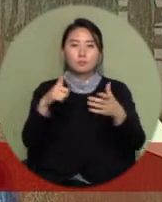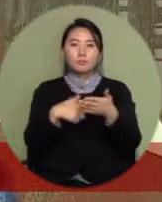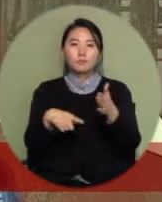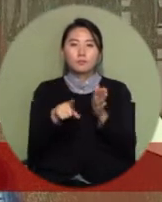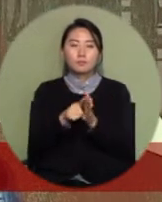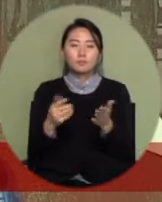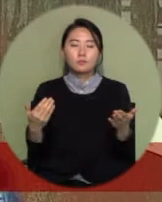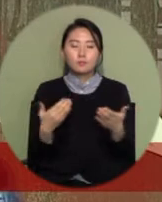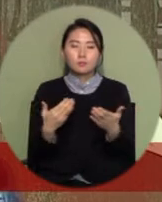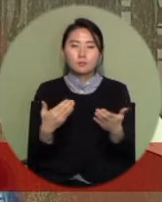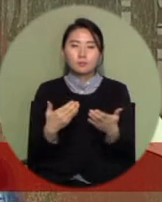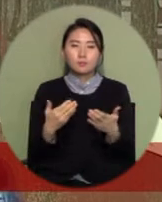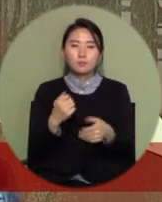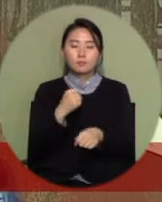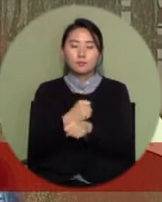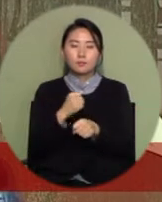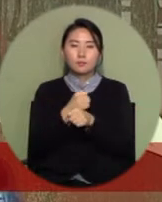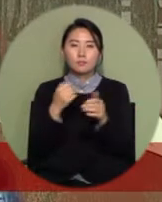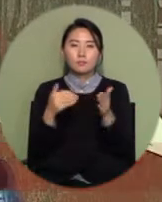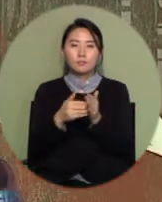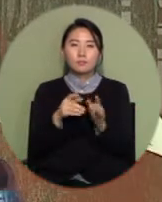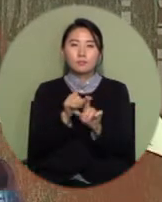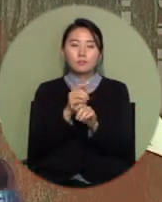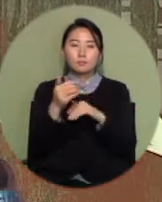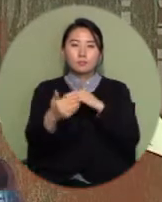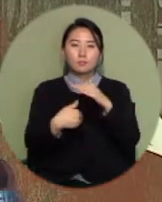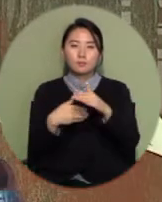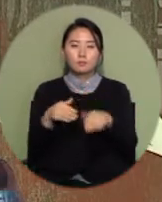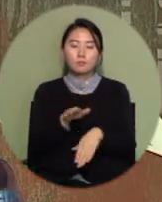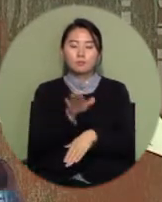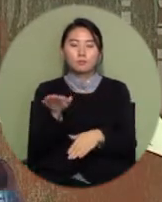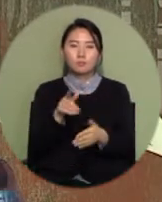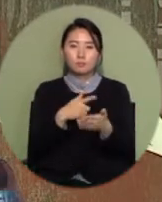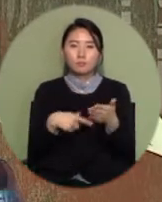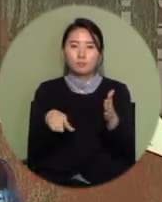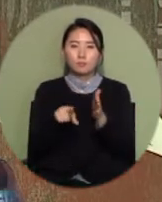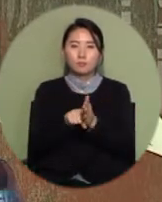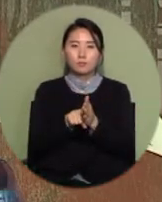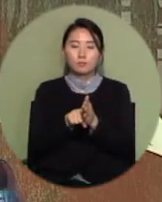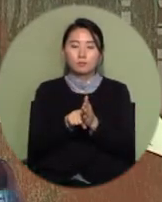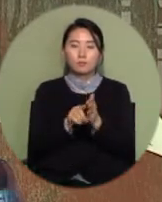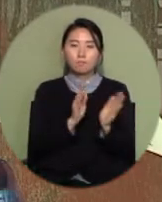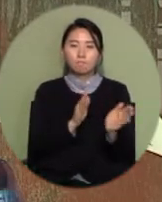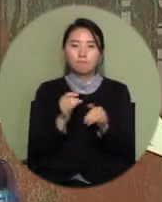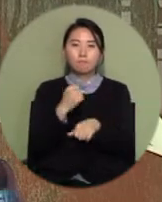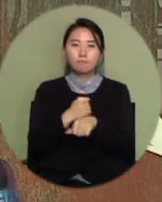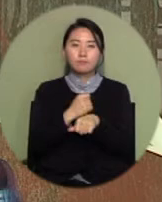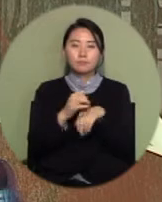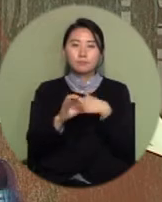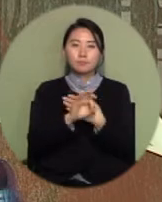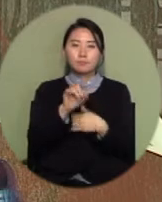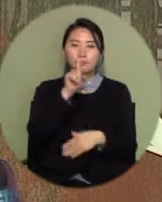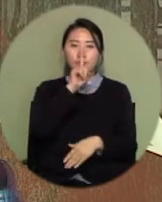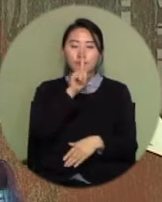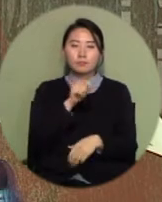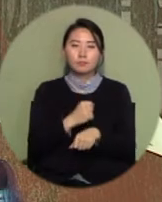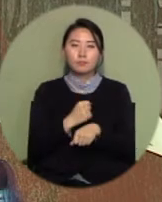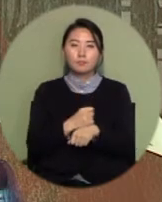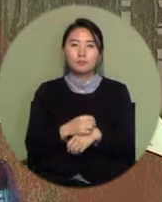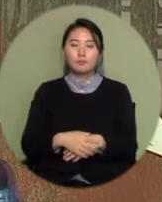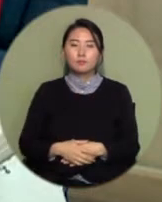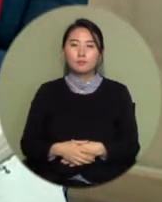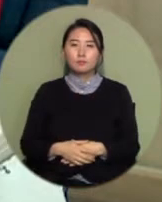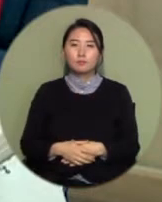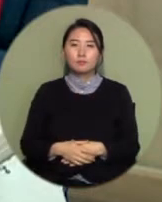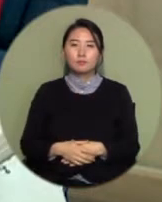일하고 또 이 정권이 끝나기 전에 이 정권이 저희 지역을 위해서 거 점이 를 했으면 좋겠다 그런 욕심이 있어서 춤 하게